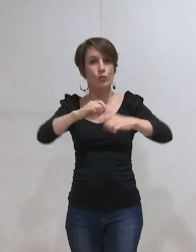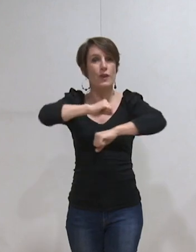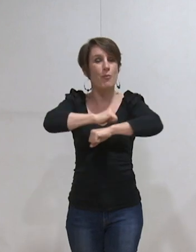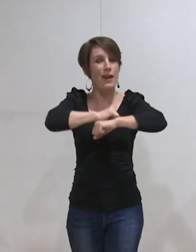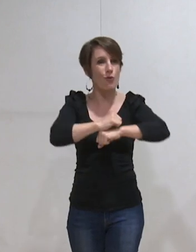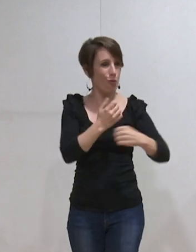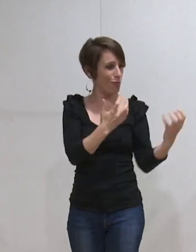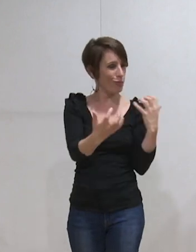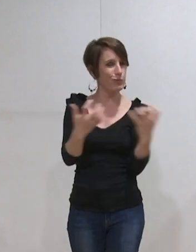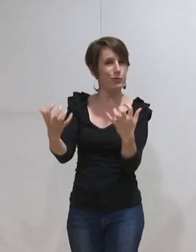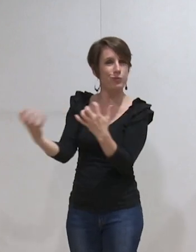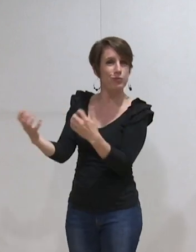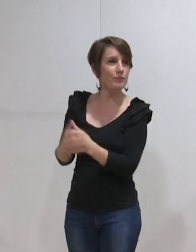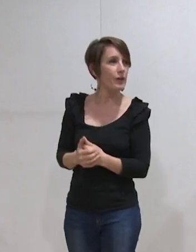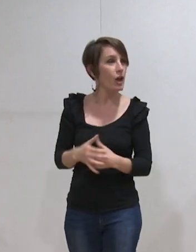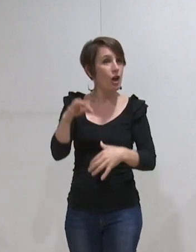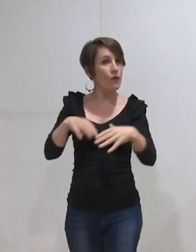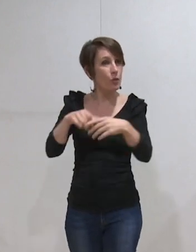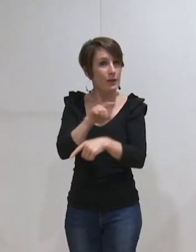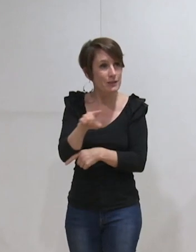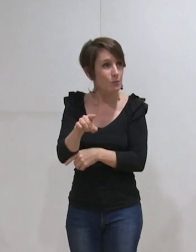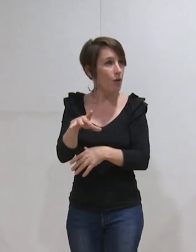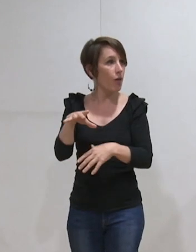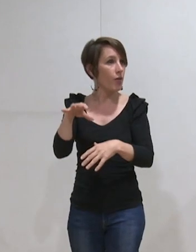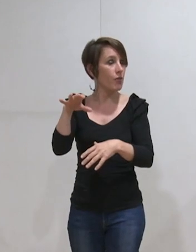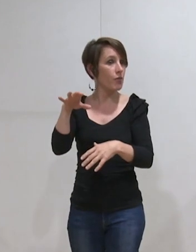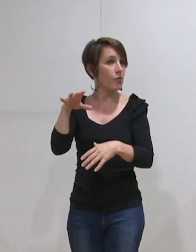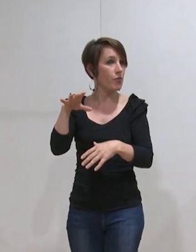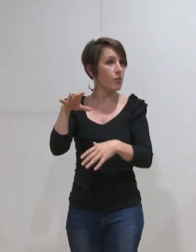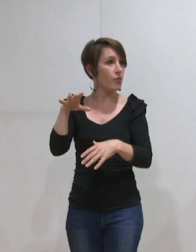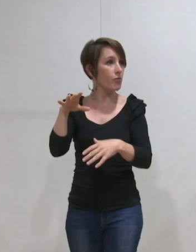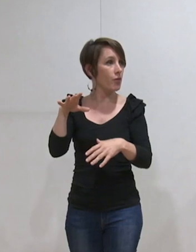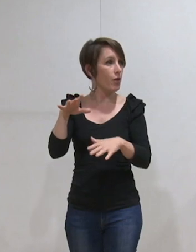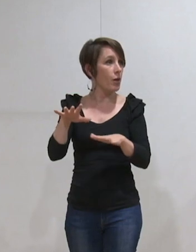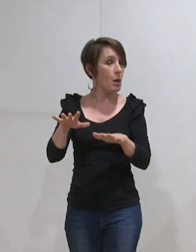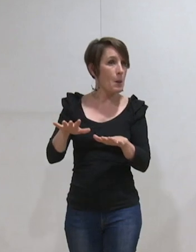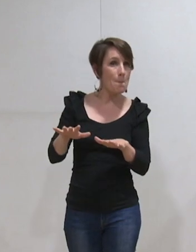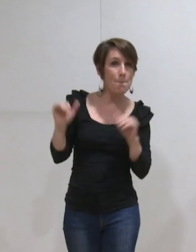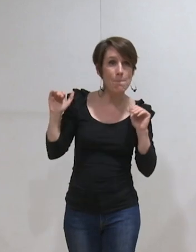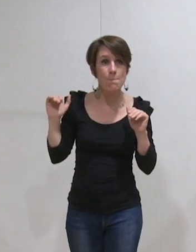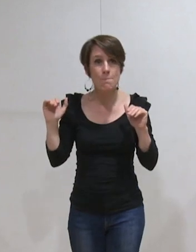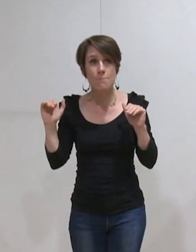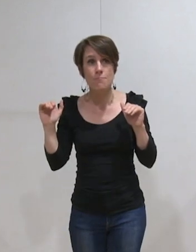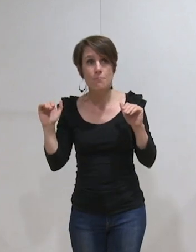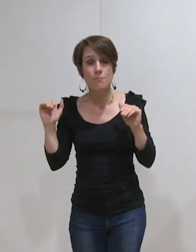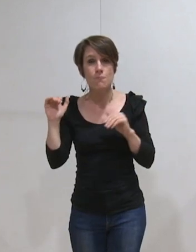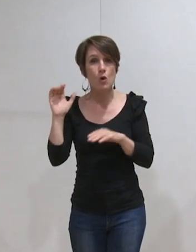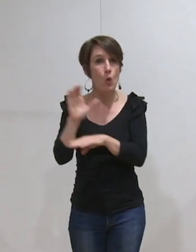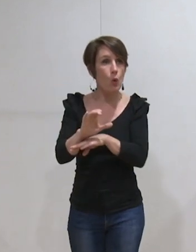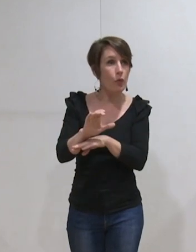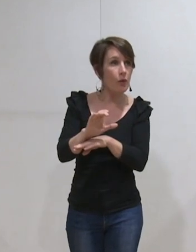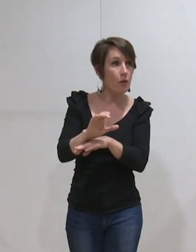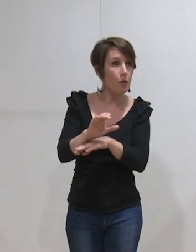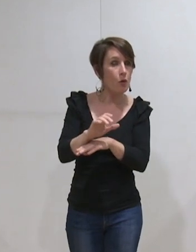balcons qui ne prend pas part au vote euh qui s'abstient qui vote